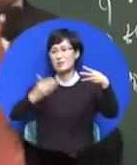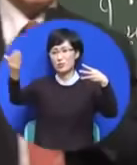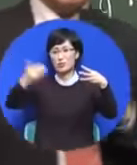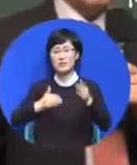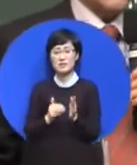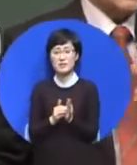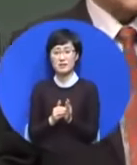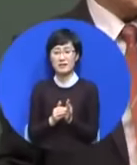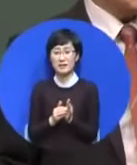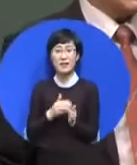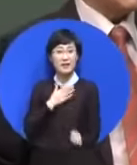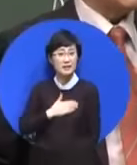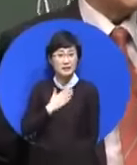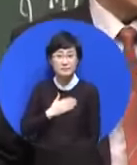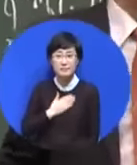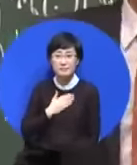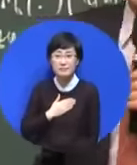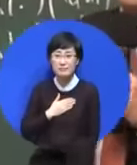거